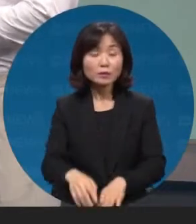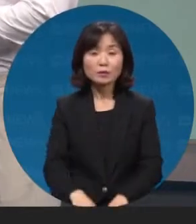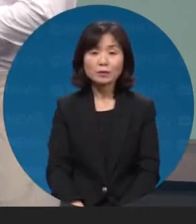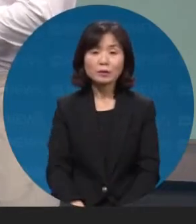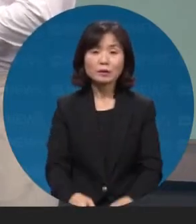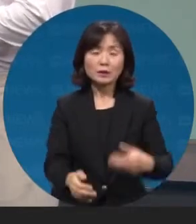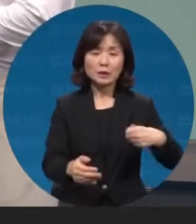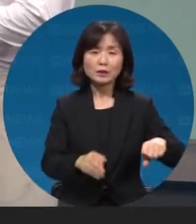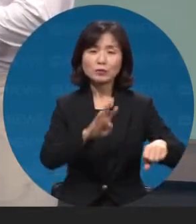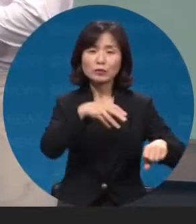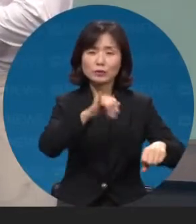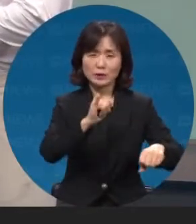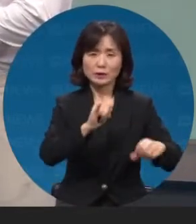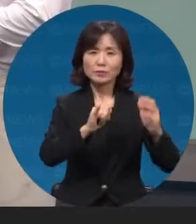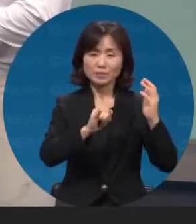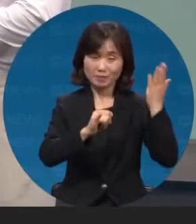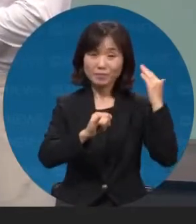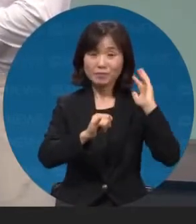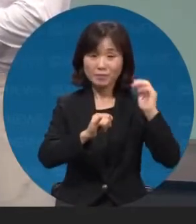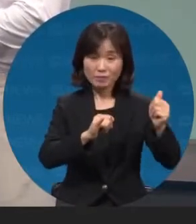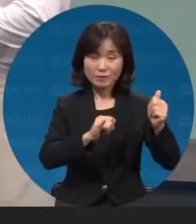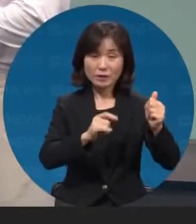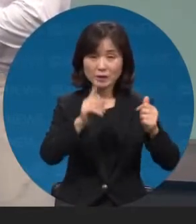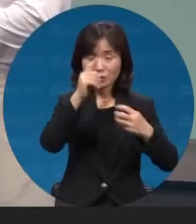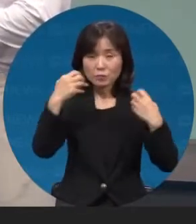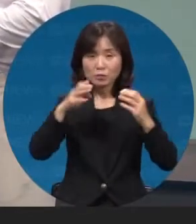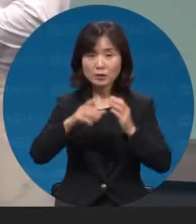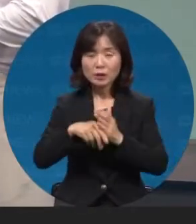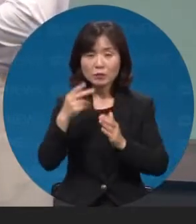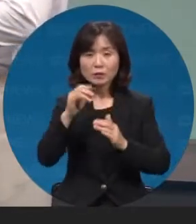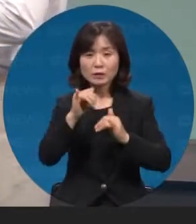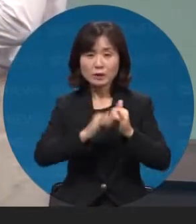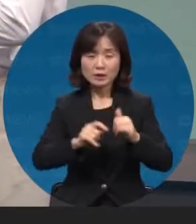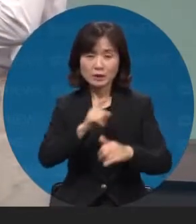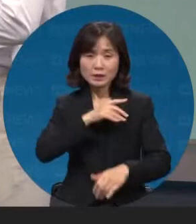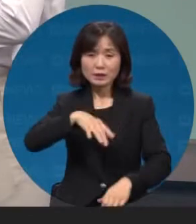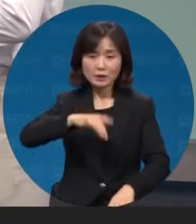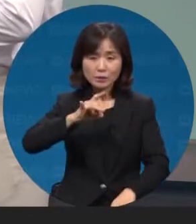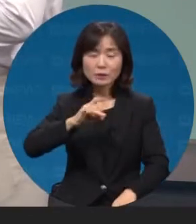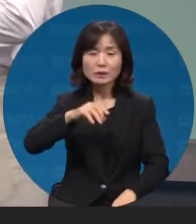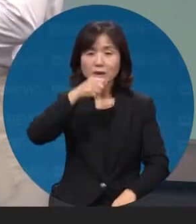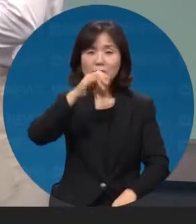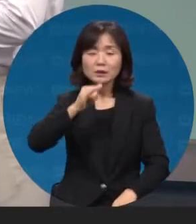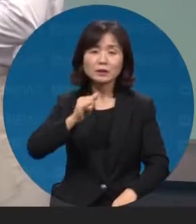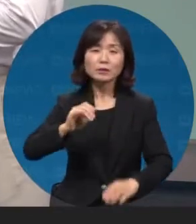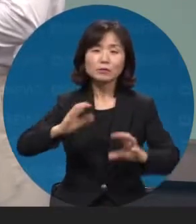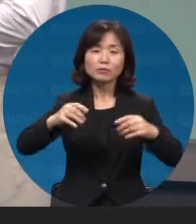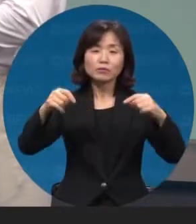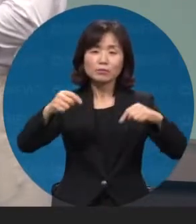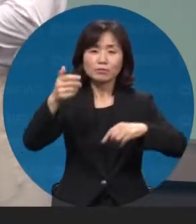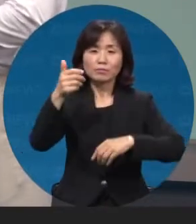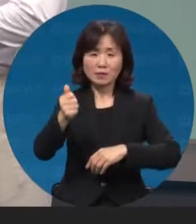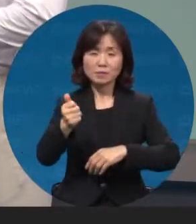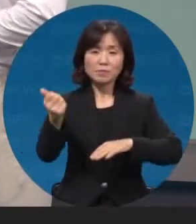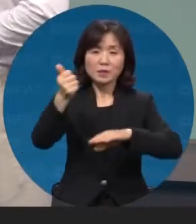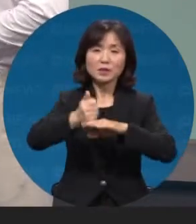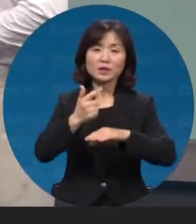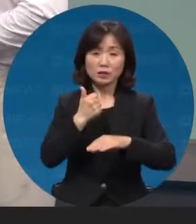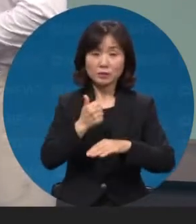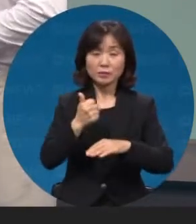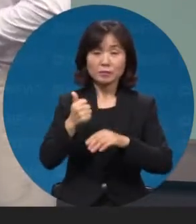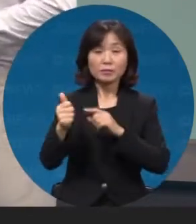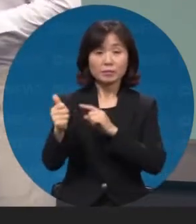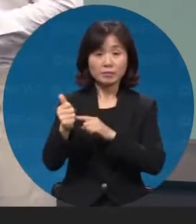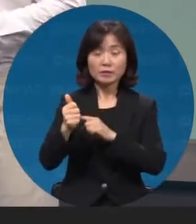네 아들 부신 조지 w 부시 행정부 시절 당시 미국 역사상 최초로 흑인 국무장관 에 올랐던 콜린 파월 2 현지시각으로 어제